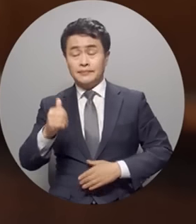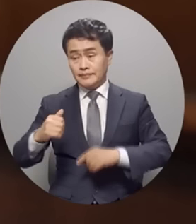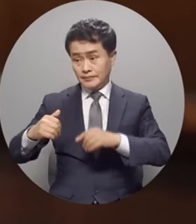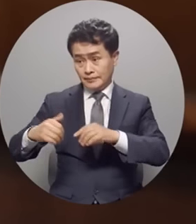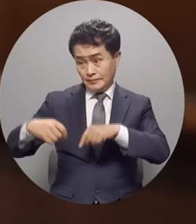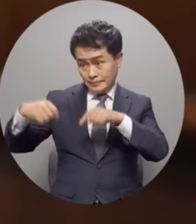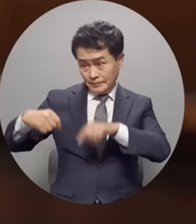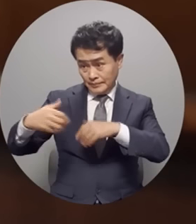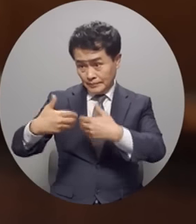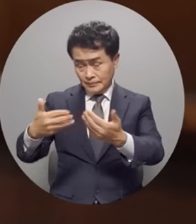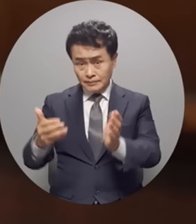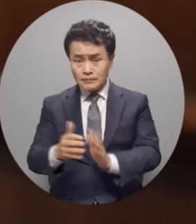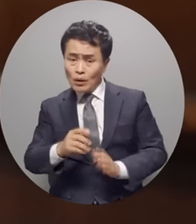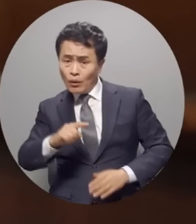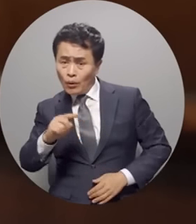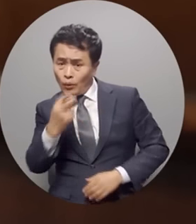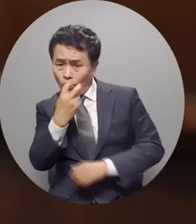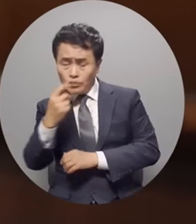경호처로